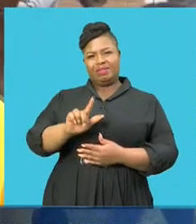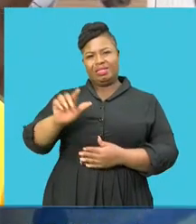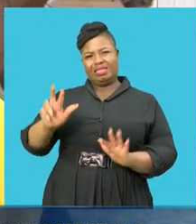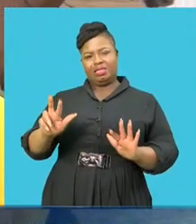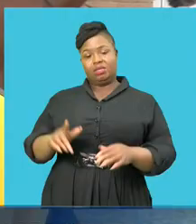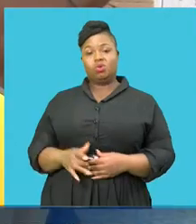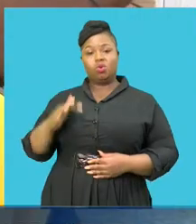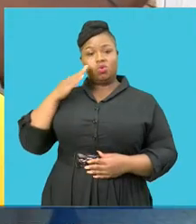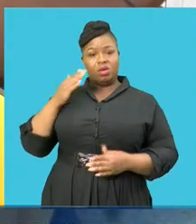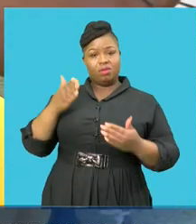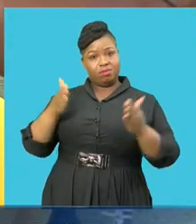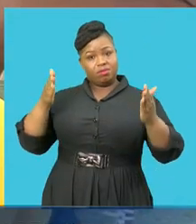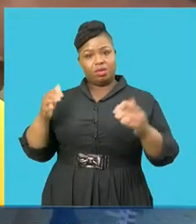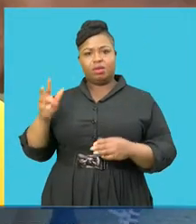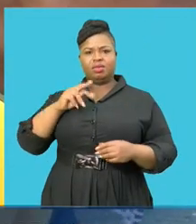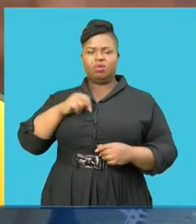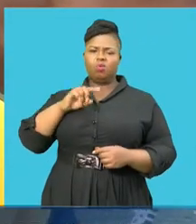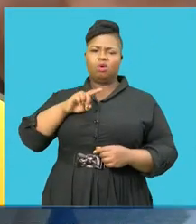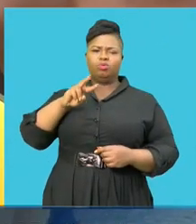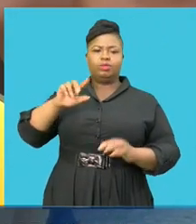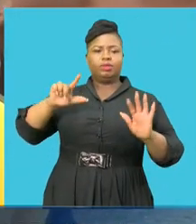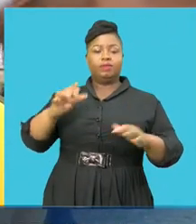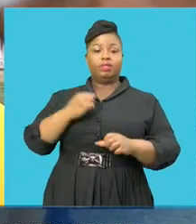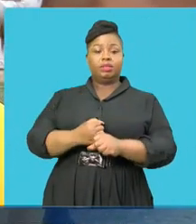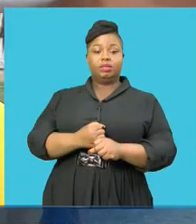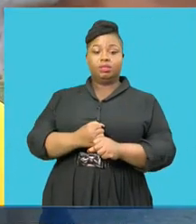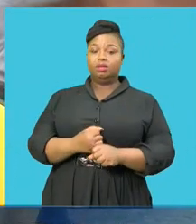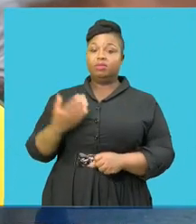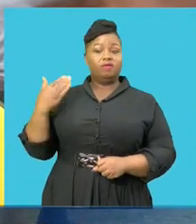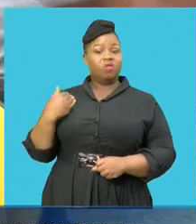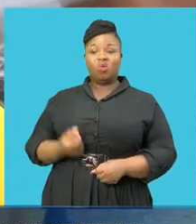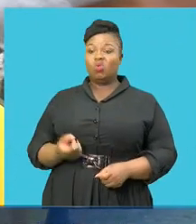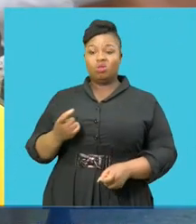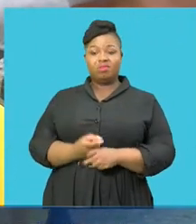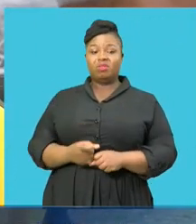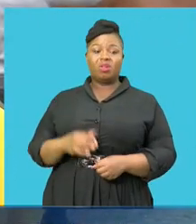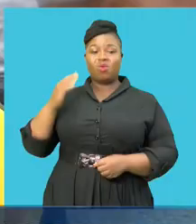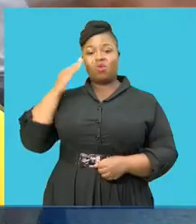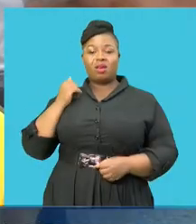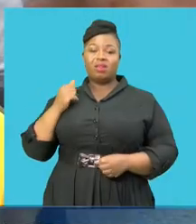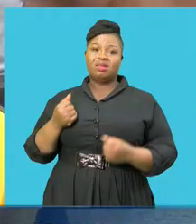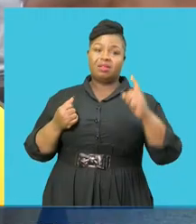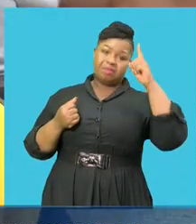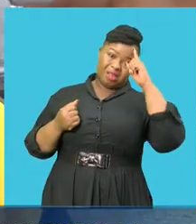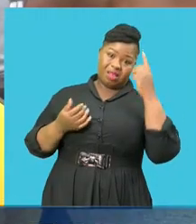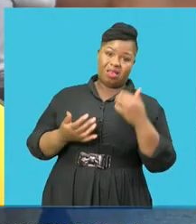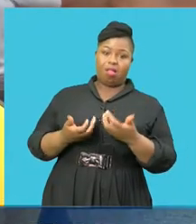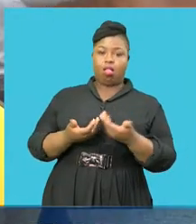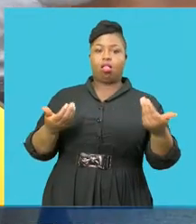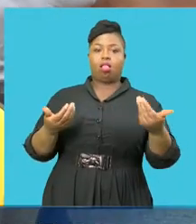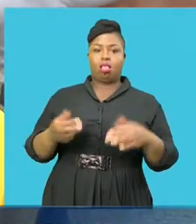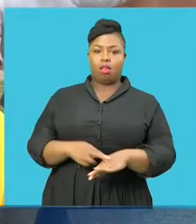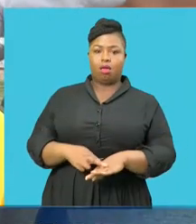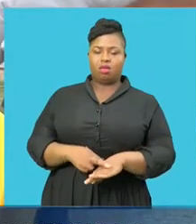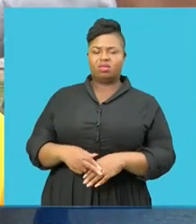ngo-1978 mangathi ngivulele iNatala for 127 years engakavunyelwa ukuthi idibane abamhlophe 1978. Leyo nto